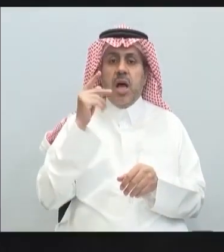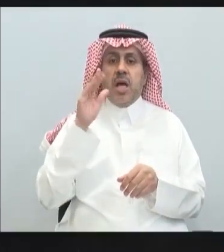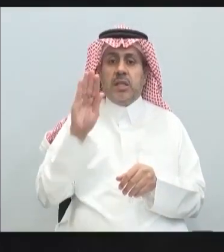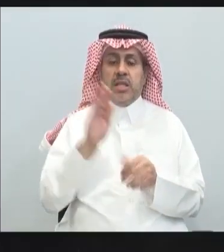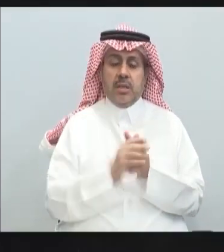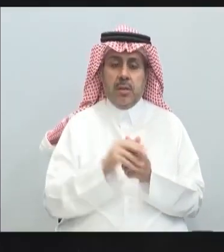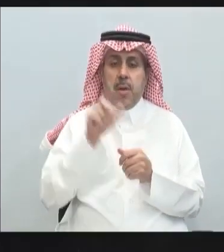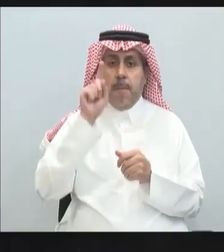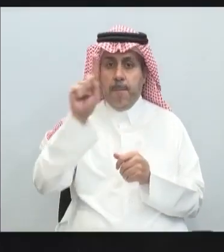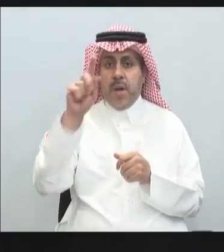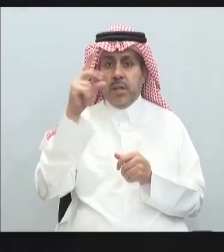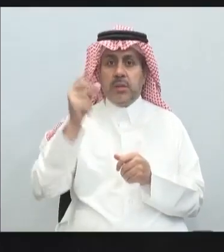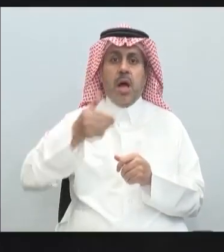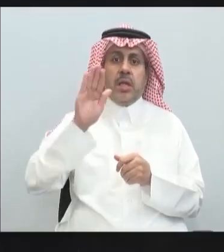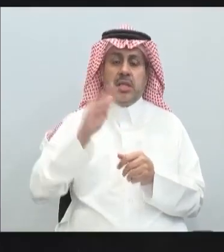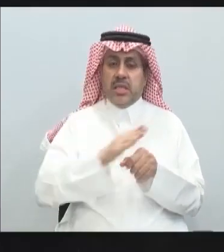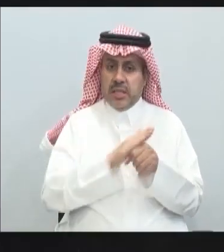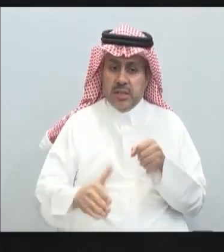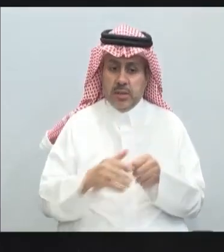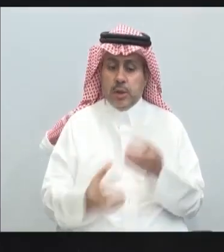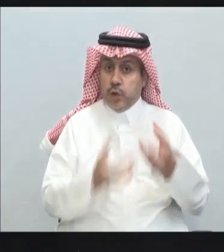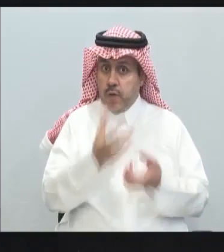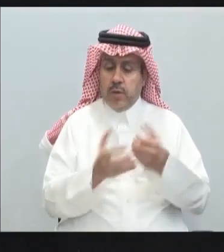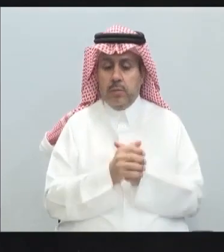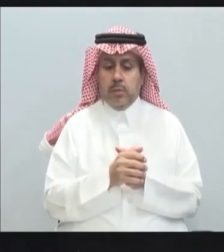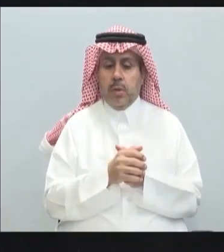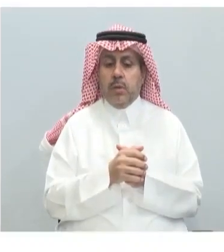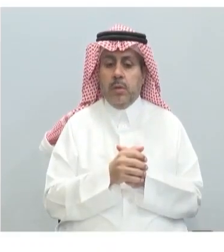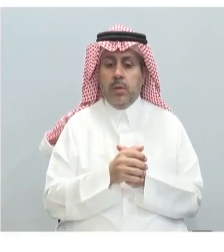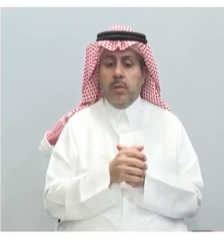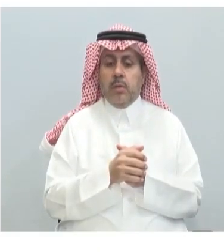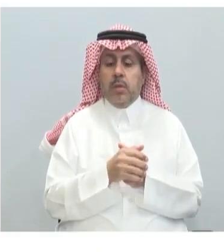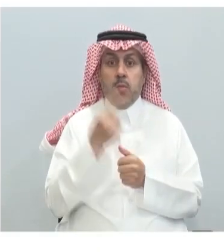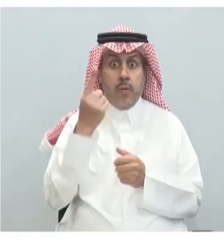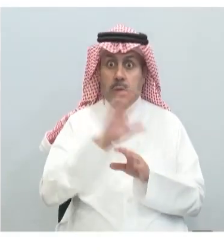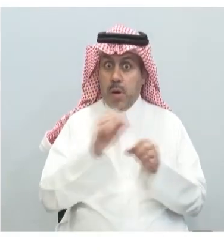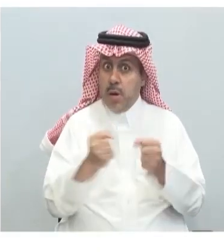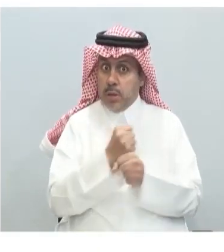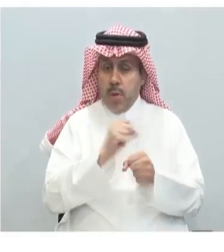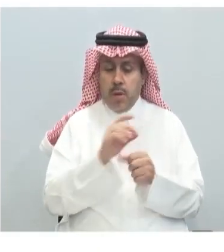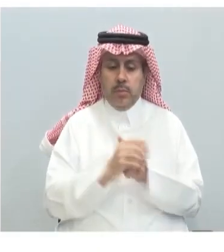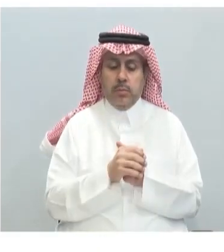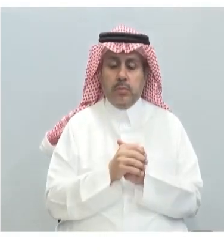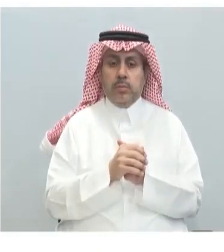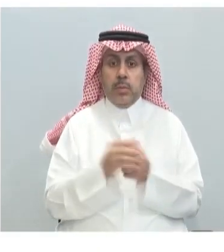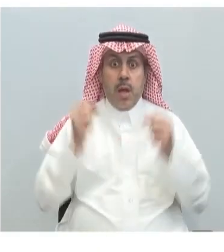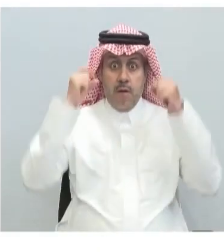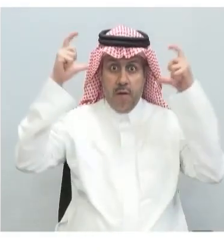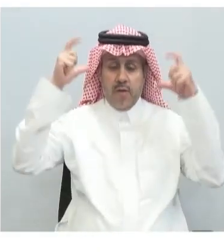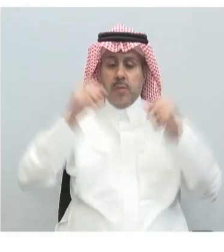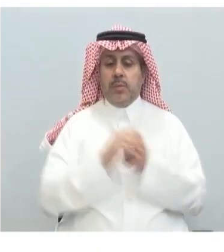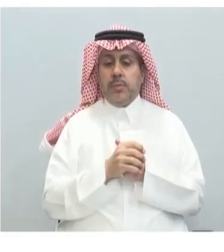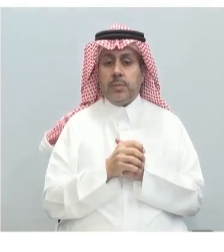المعلم او المعلمه لا تجرى هذه التجربه بمفردك الخلفيه العلميه